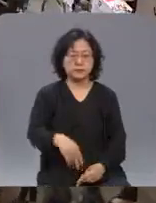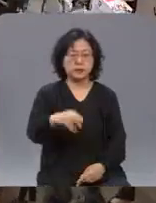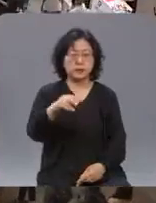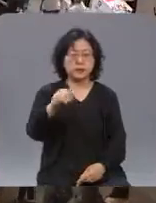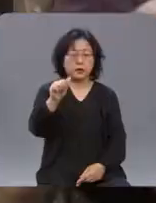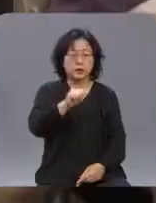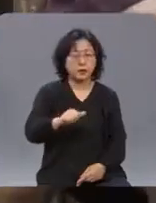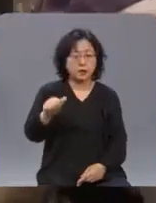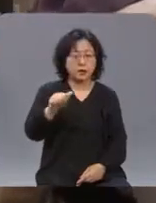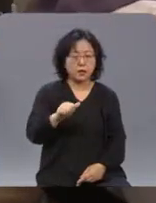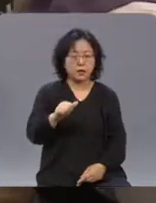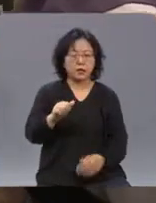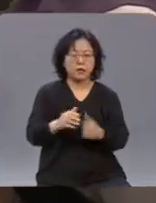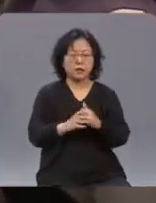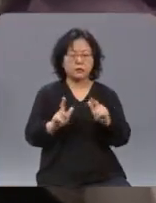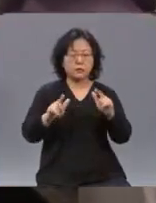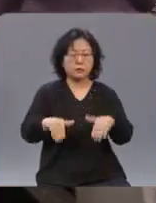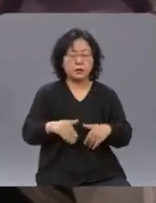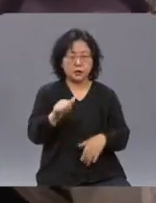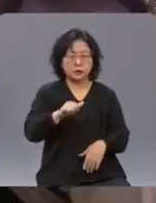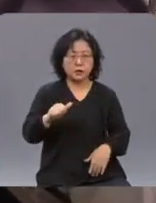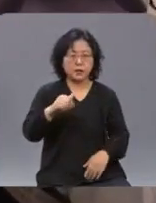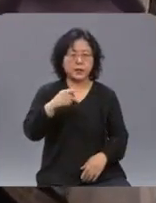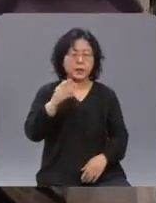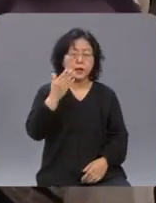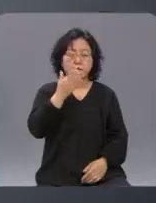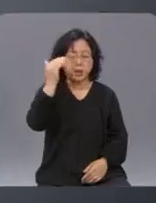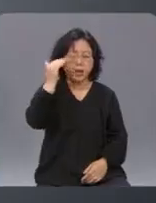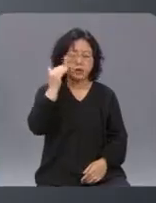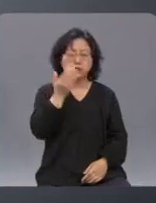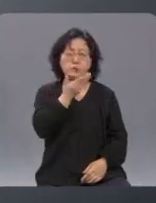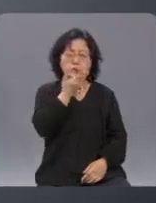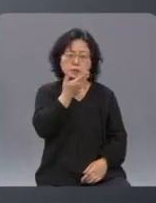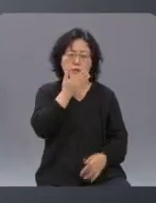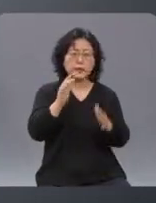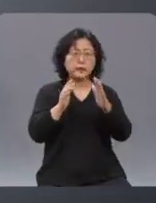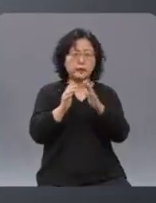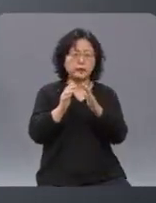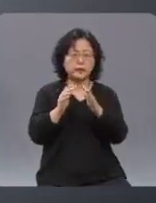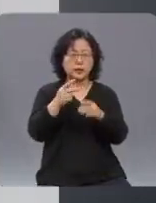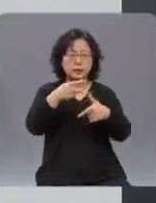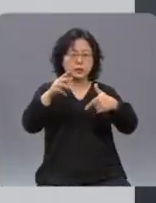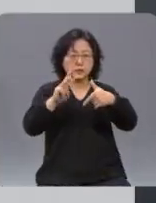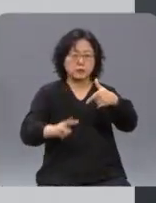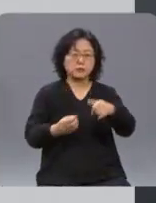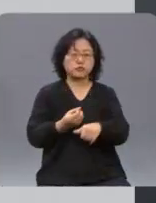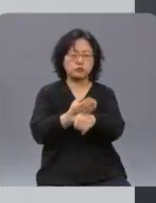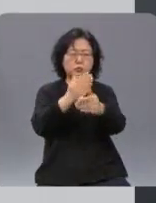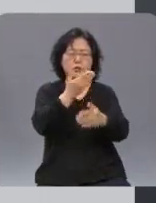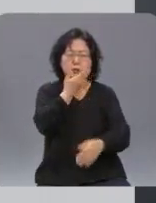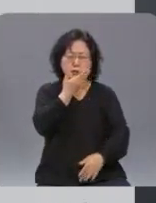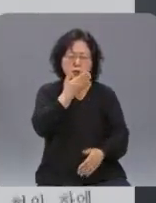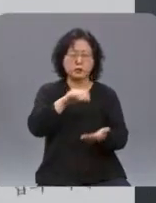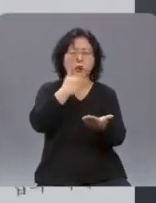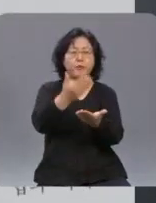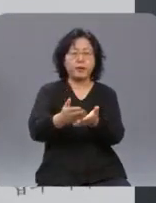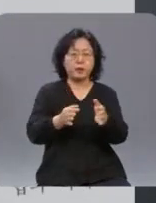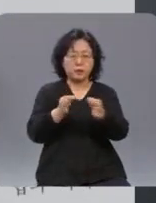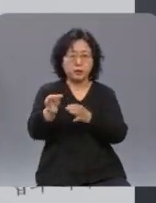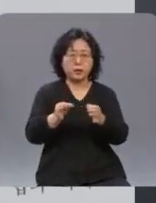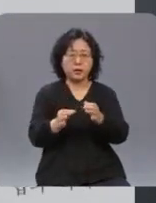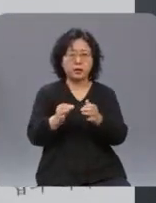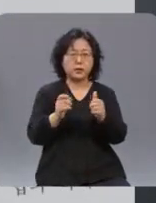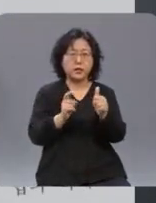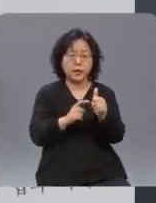동남아시장에서 인기가 높은 이른바 k뷰티 화장품 인천에서이 같은 수출용 화장품을 도매로 거래하는